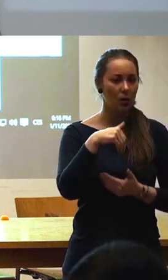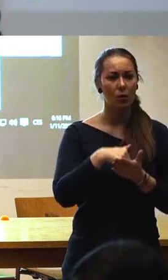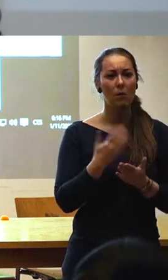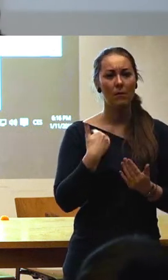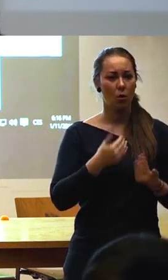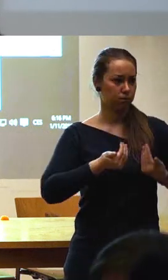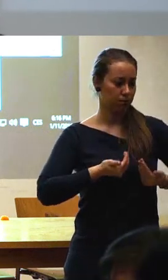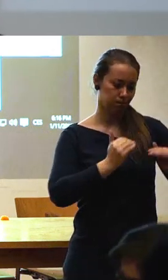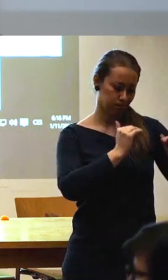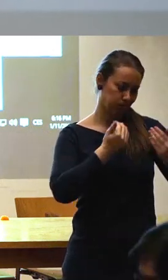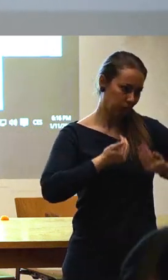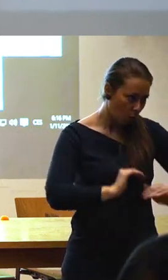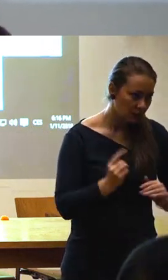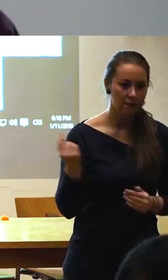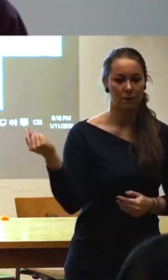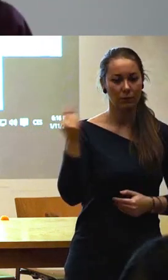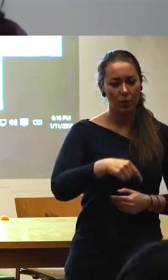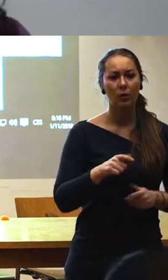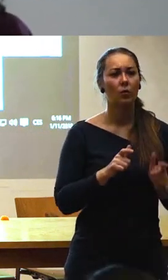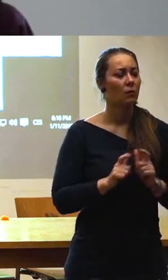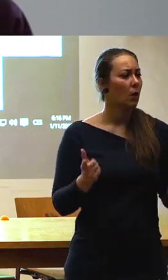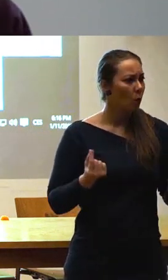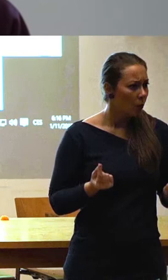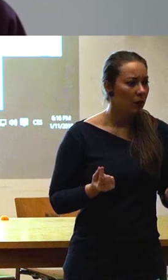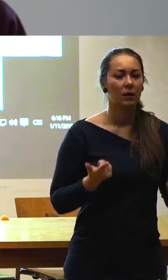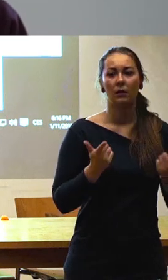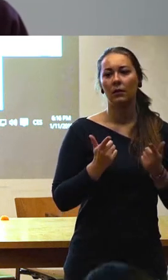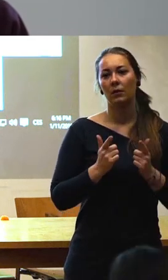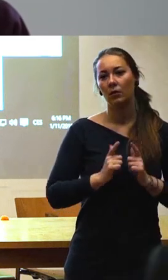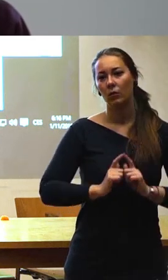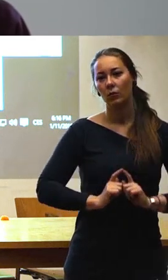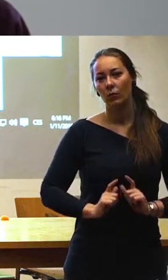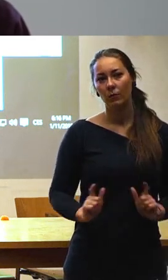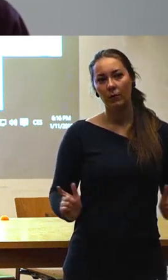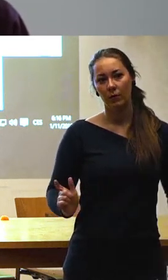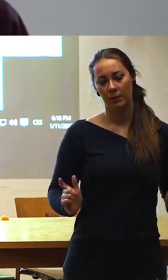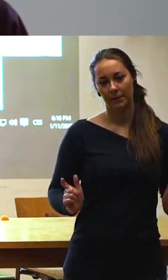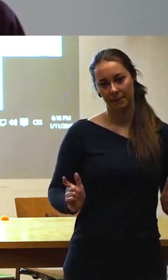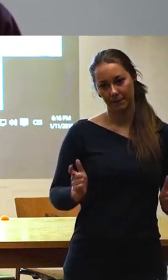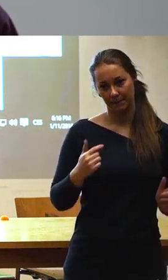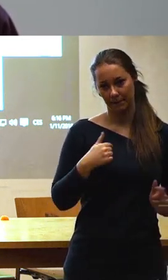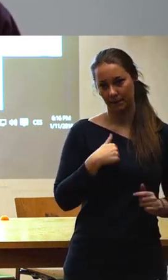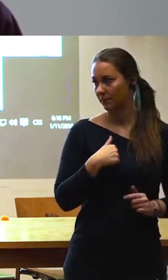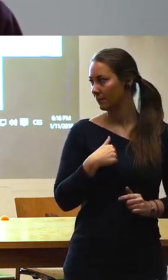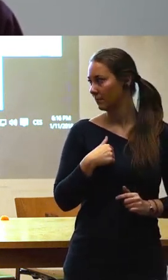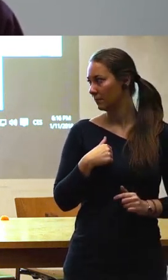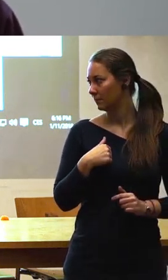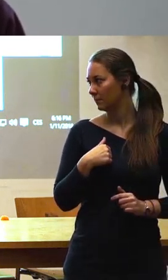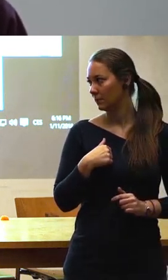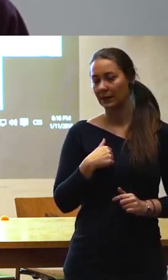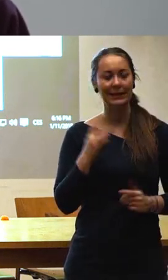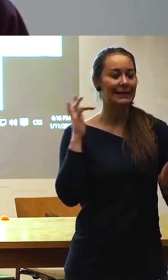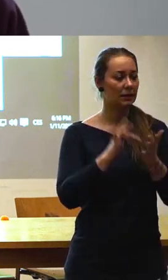přizvaní na základě naší, na základě toho, že chceme s naší